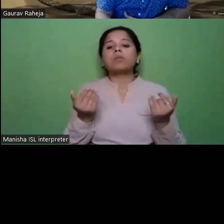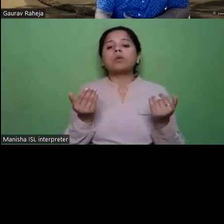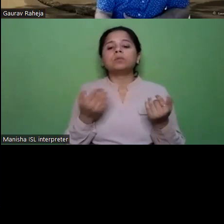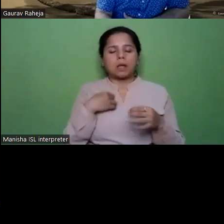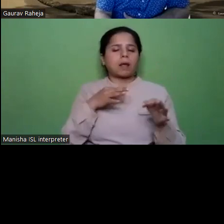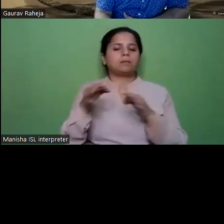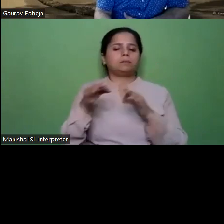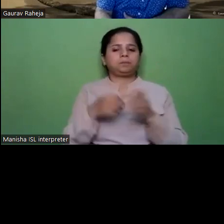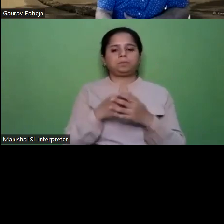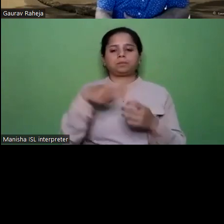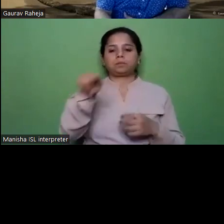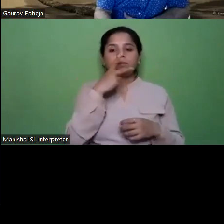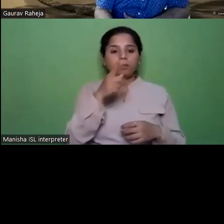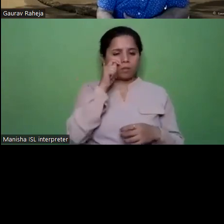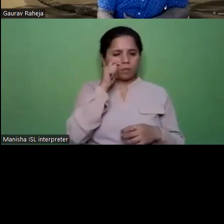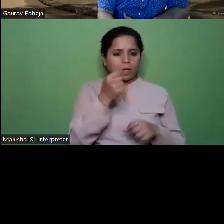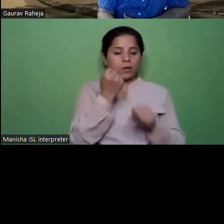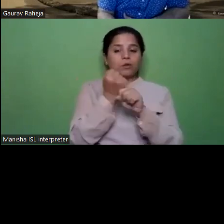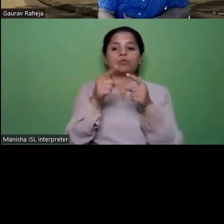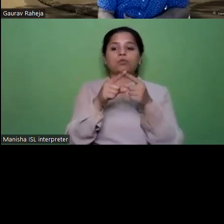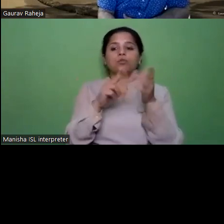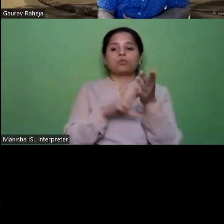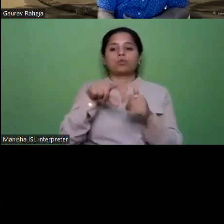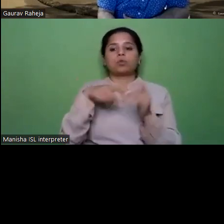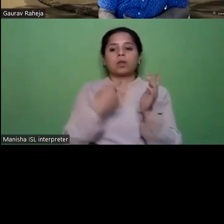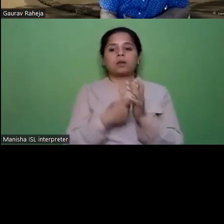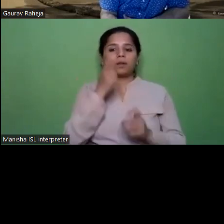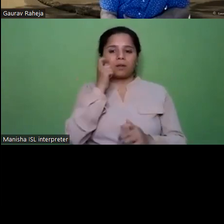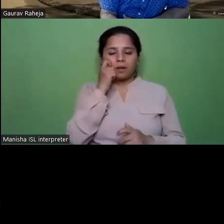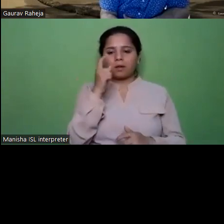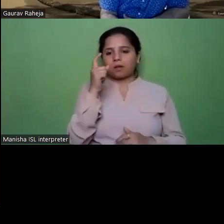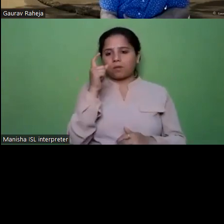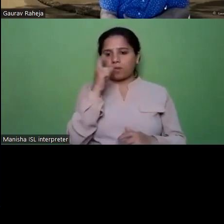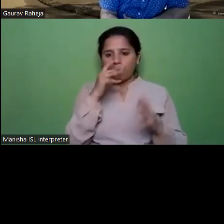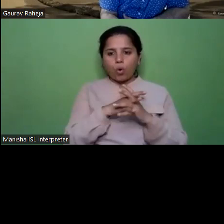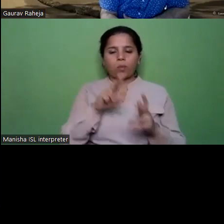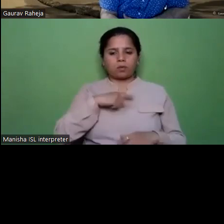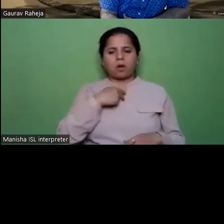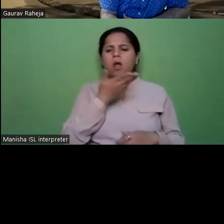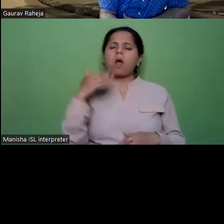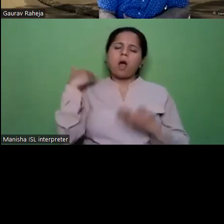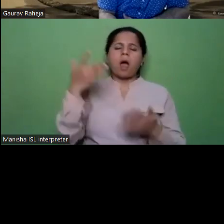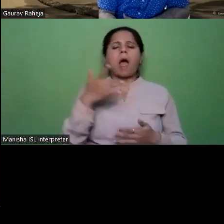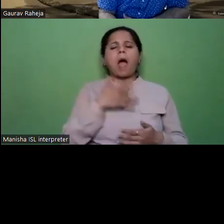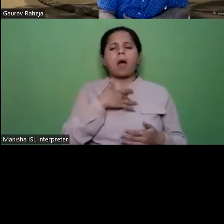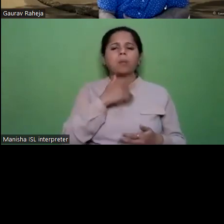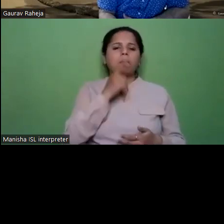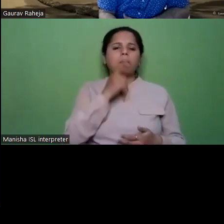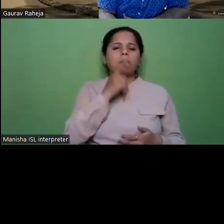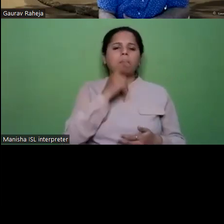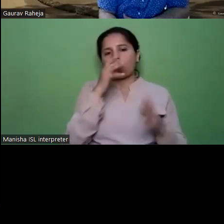when you see from the lens of gender, हम लोग अभी तक सब कुछ दो ही लेंस से देखते आए हैं. male and